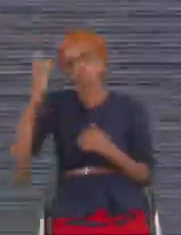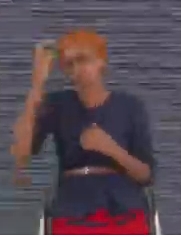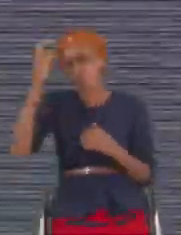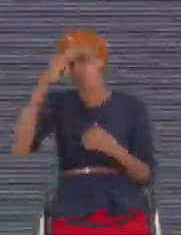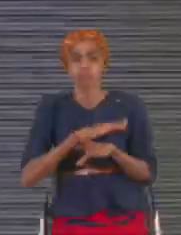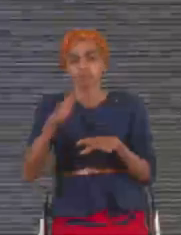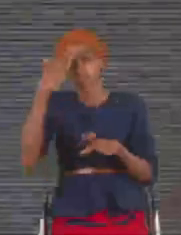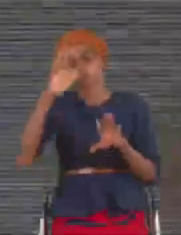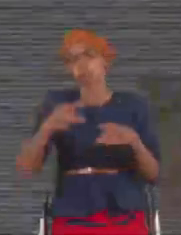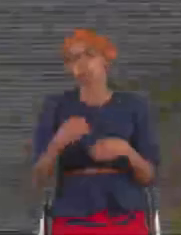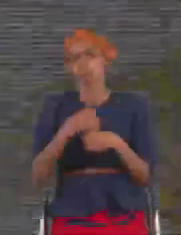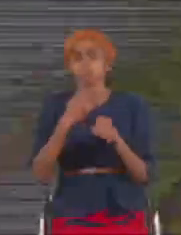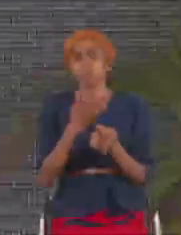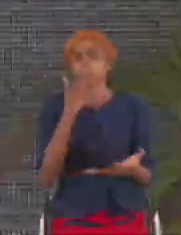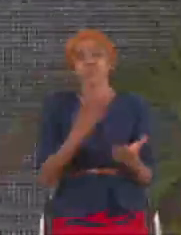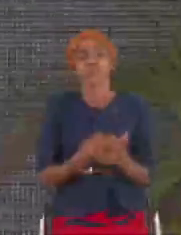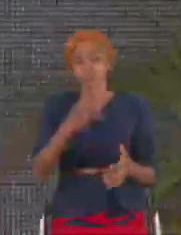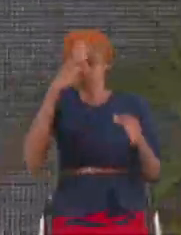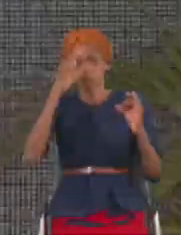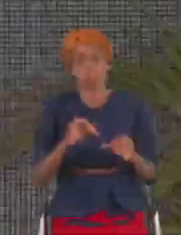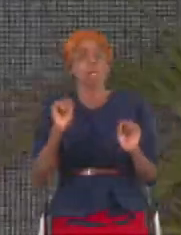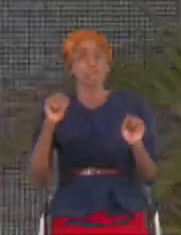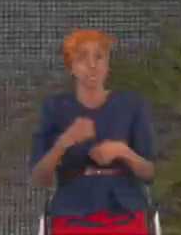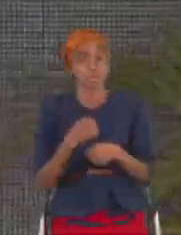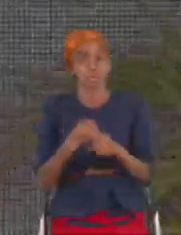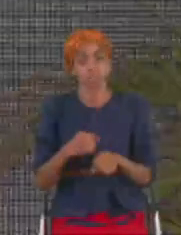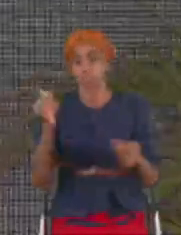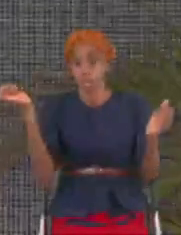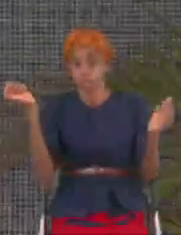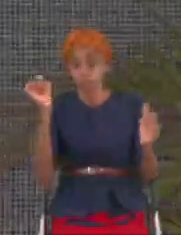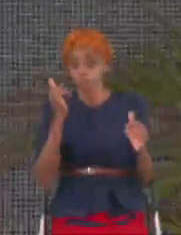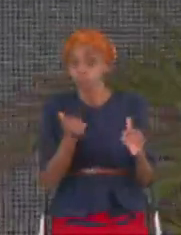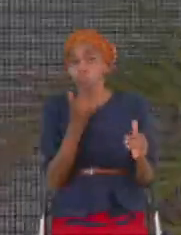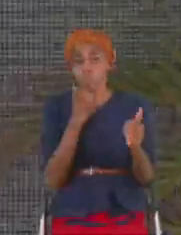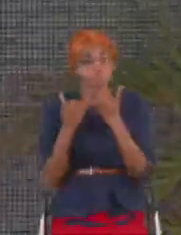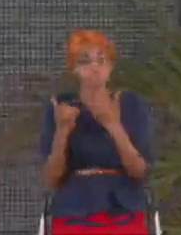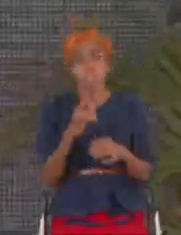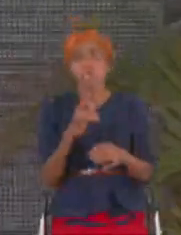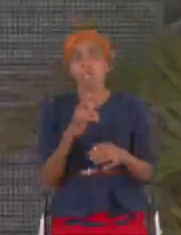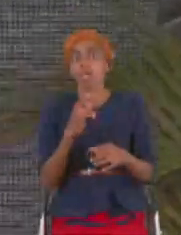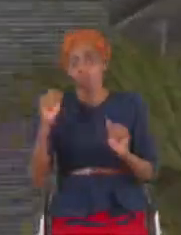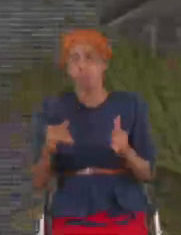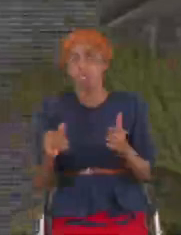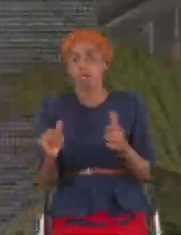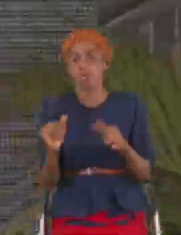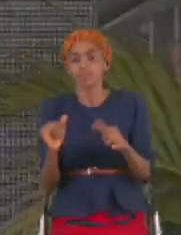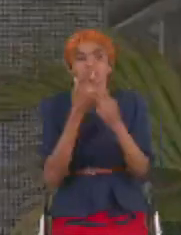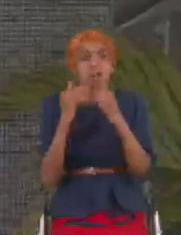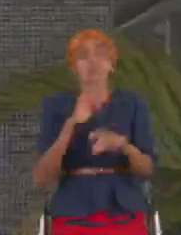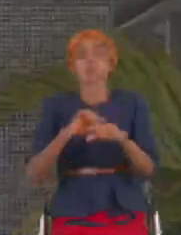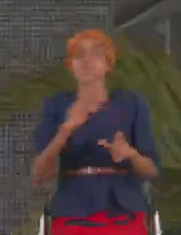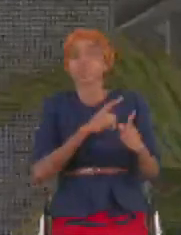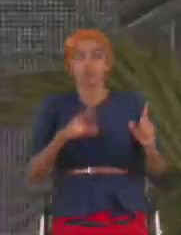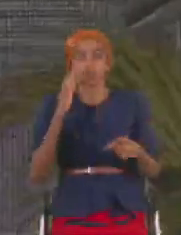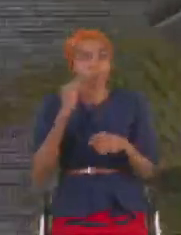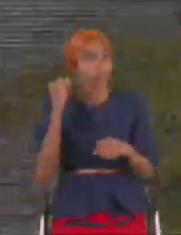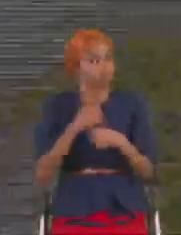pas comment prend de bonnes décisions tu peux faire des erreurs tout le monde peut faire des erreurs mais le seigneur est avec